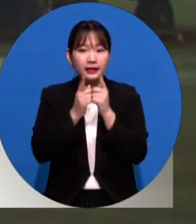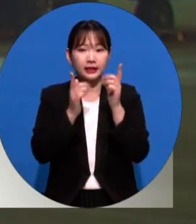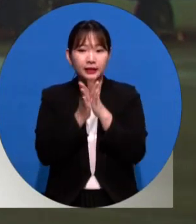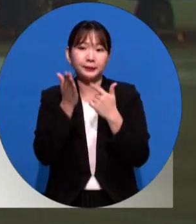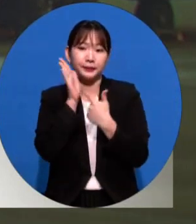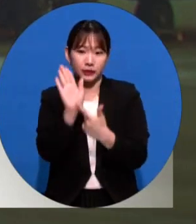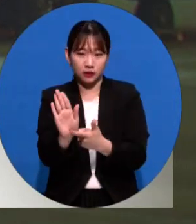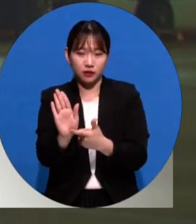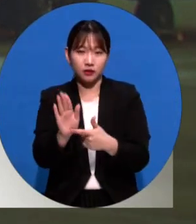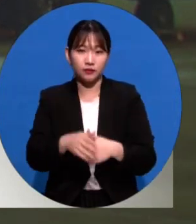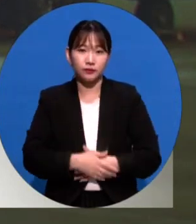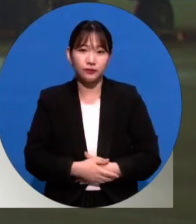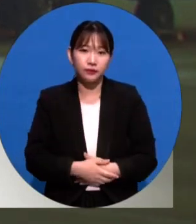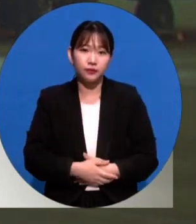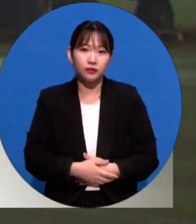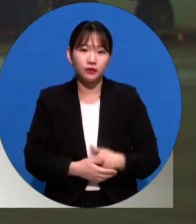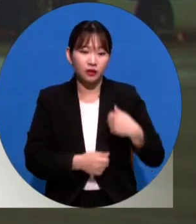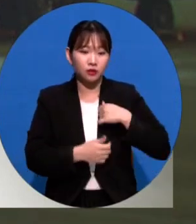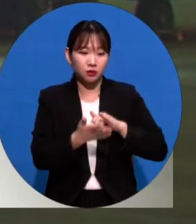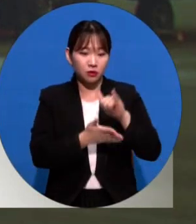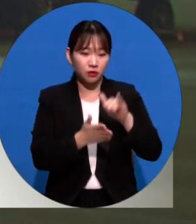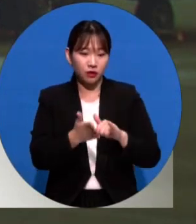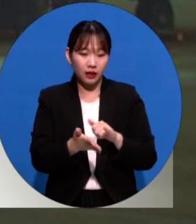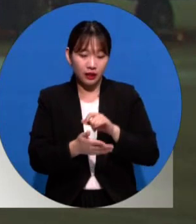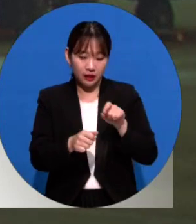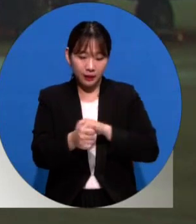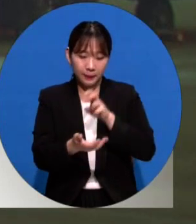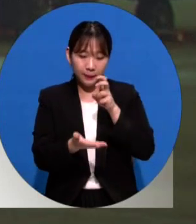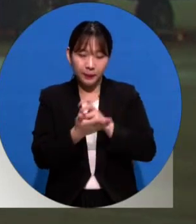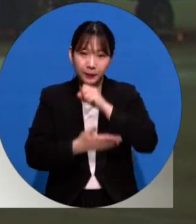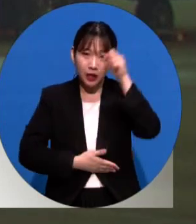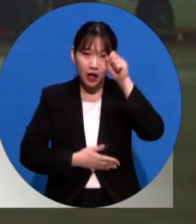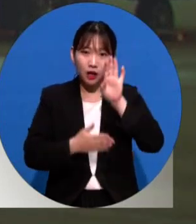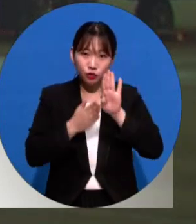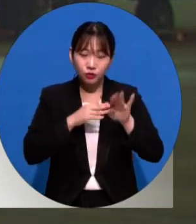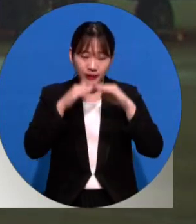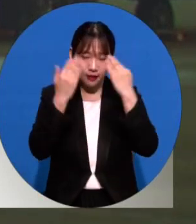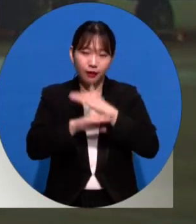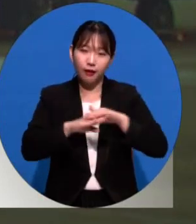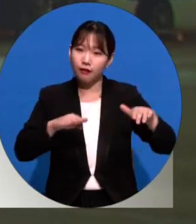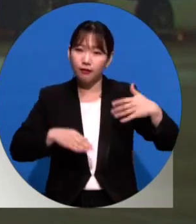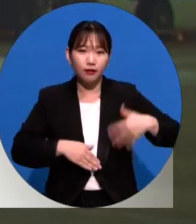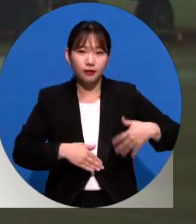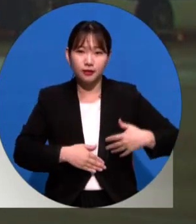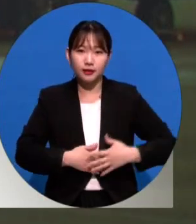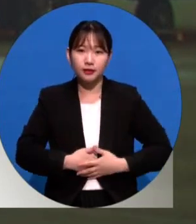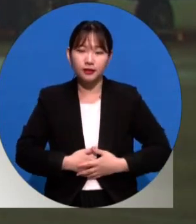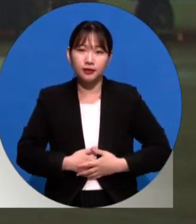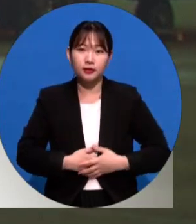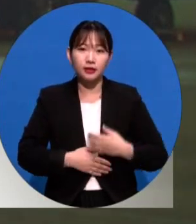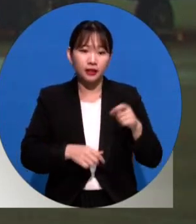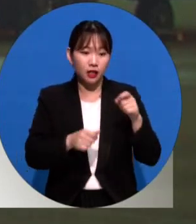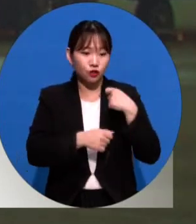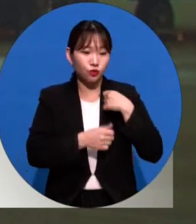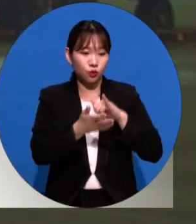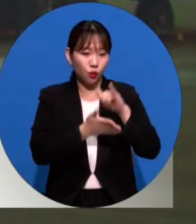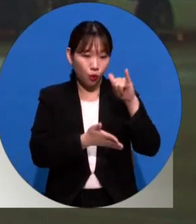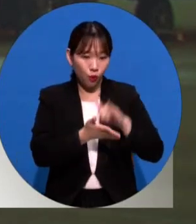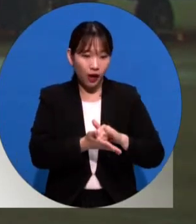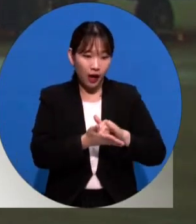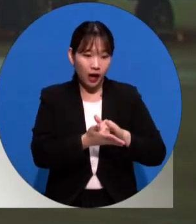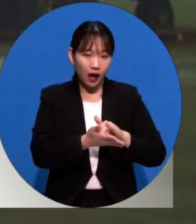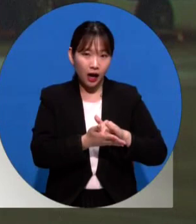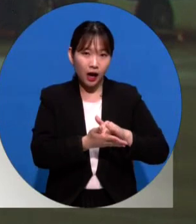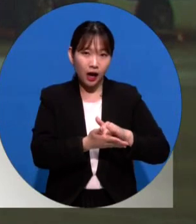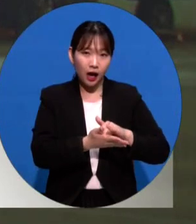직접 밝혔습니다 궁금한 특별법이 통과됐다고 해서 모든 것이 해결된 것은 아니며 군공항을 보내는 쪽인